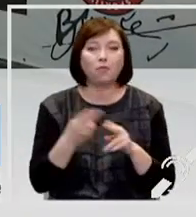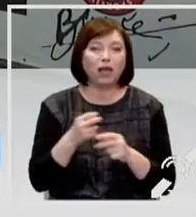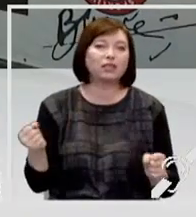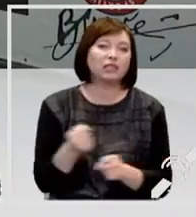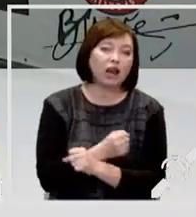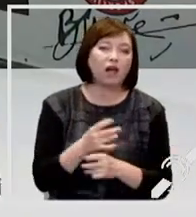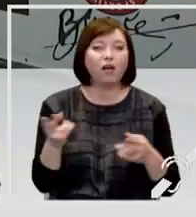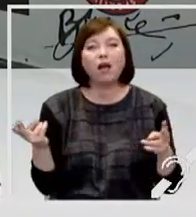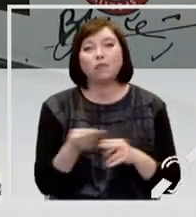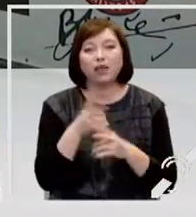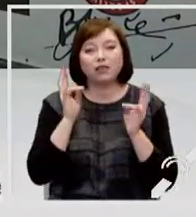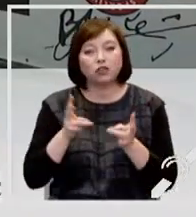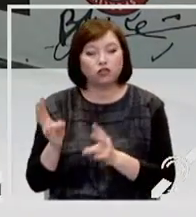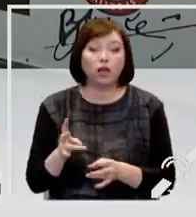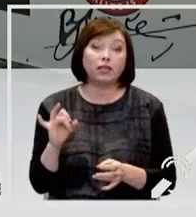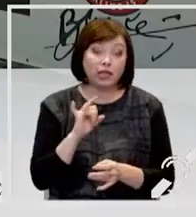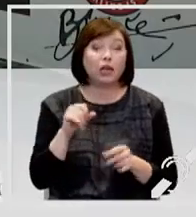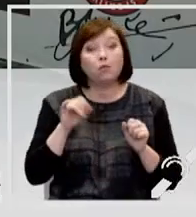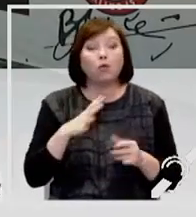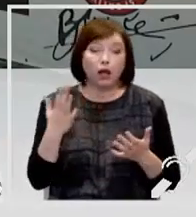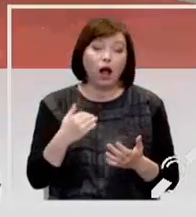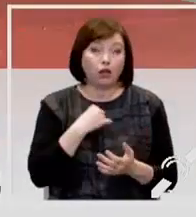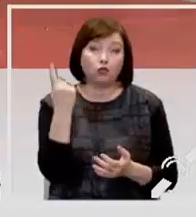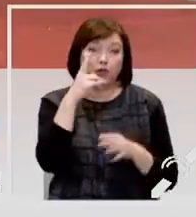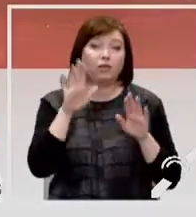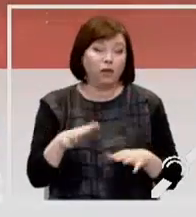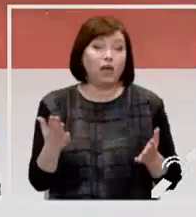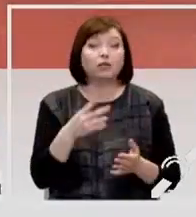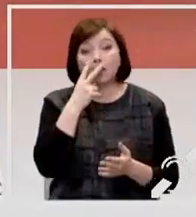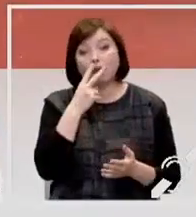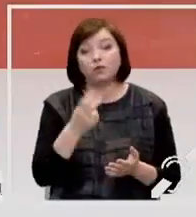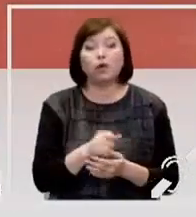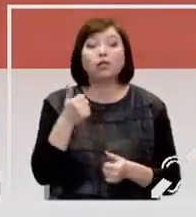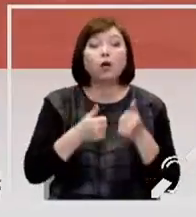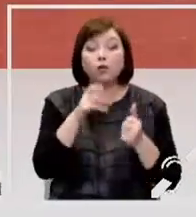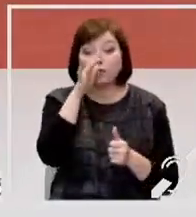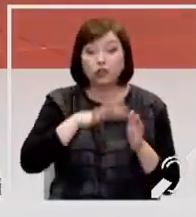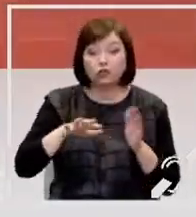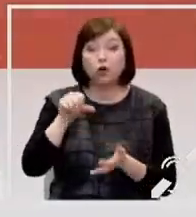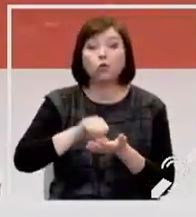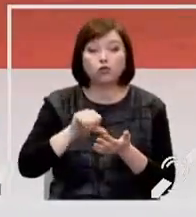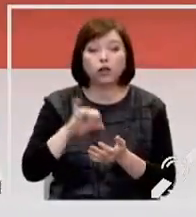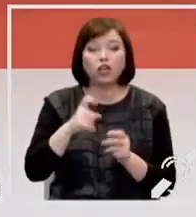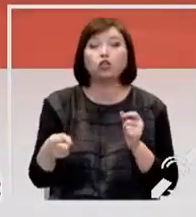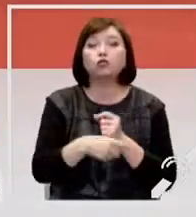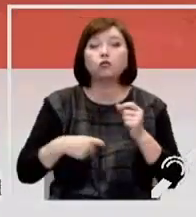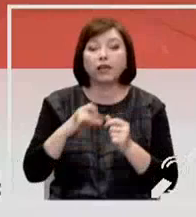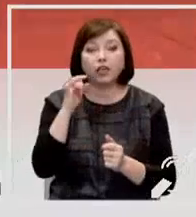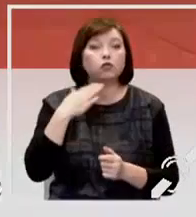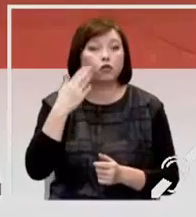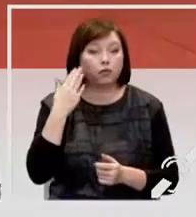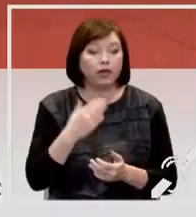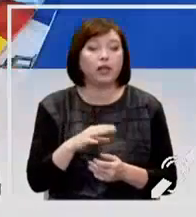nimic și poate acolo undeva un loc. Loc întâi, campion. La concursul din Chișinău a participat și judocan din